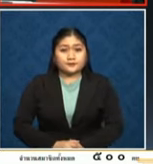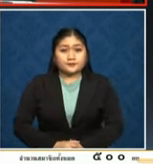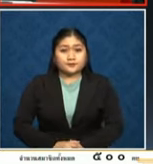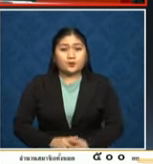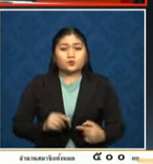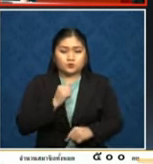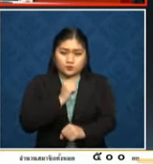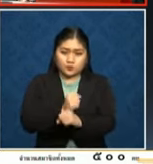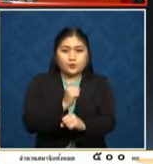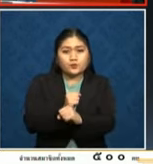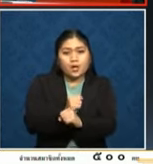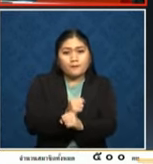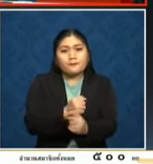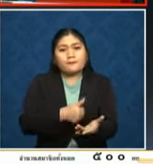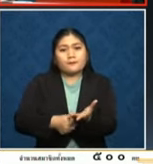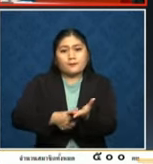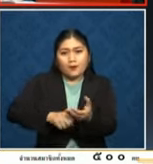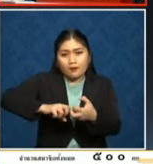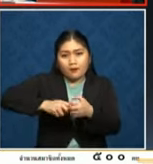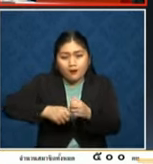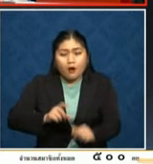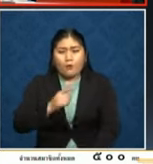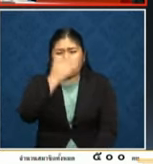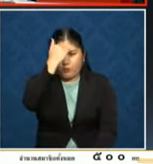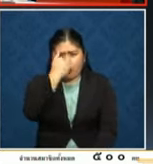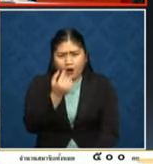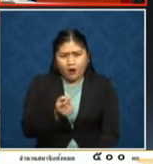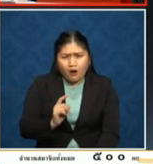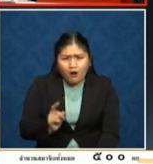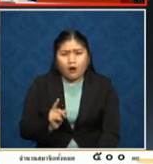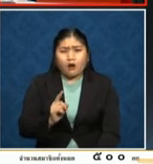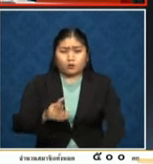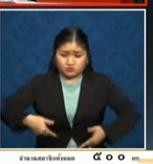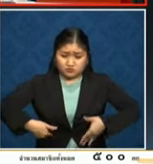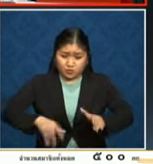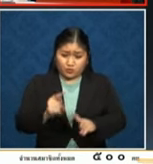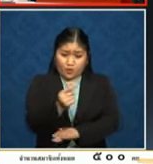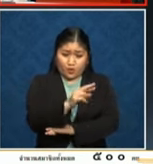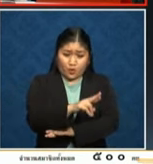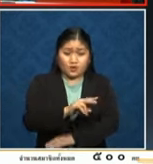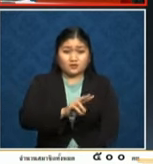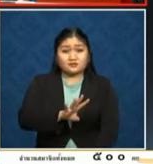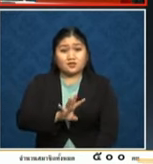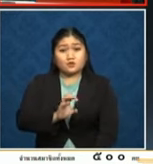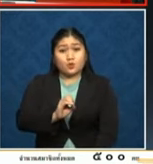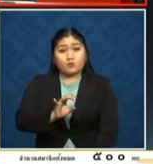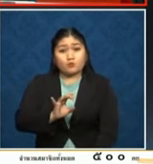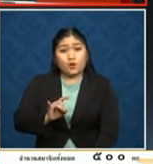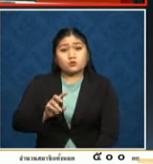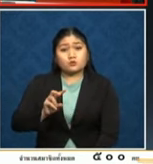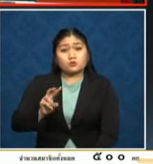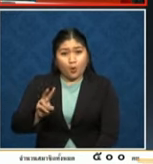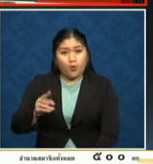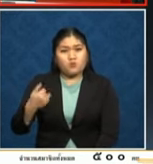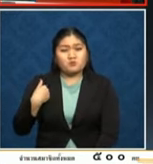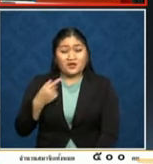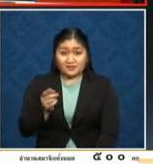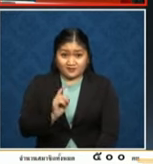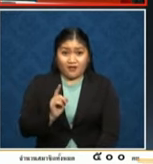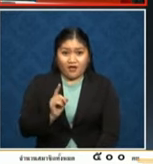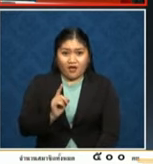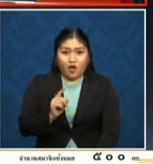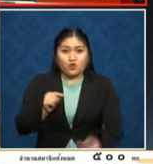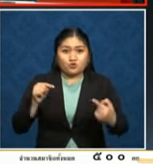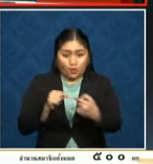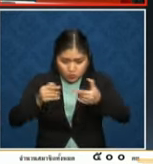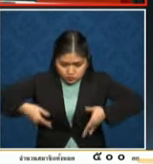ให้ดำเนินการแก้ไขเนื่องจากว่าถนนทางหลวงทล4082ครับท่านประธานครับมีจุดยูเ